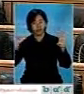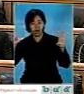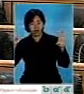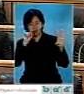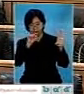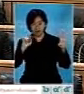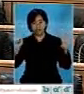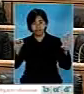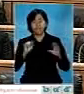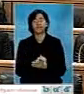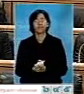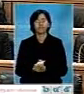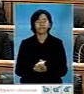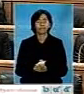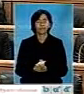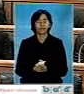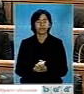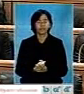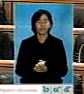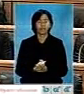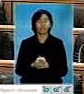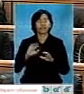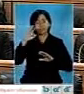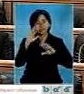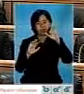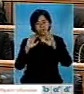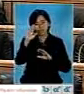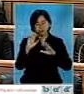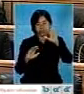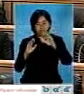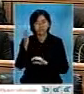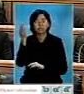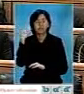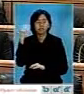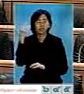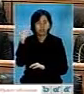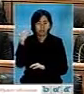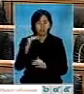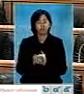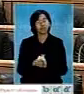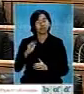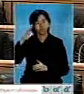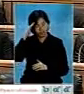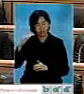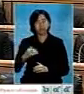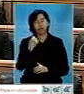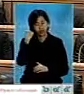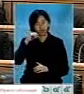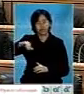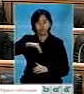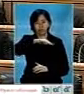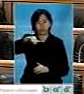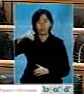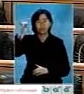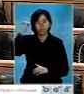นั่นก็ถือว่าเป็นการทำประชาพิจารณ์ในสภาวะไม่ปกติเป็นที่ทราบกันดี